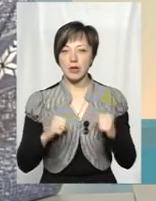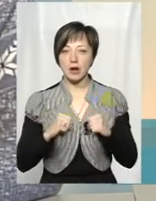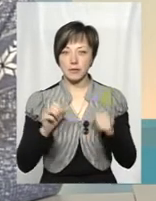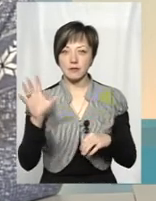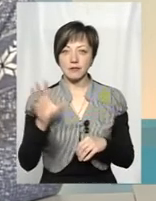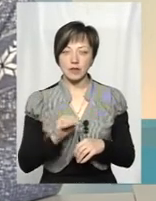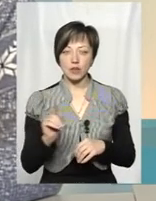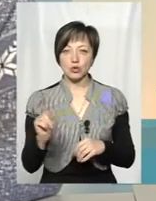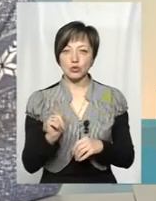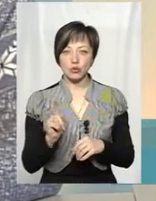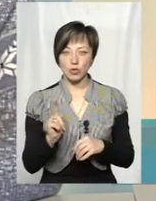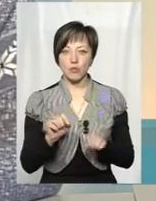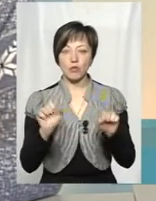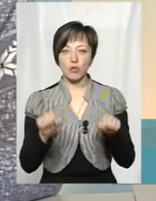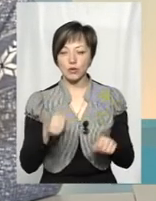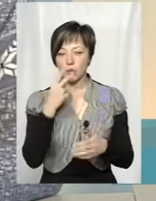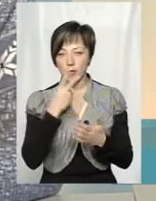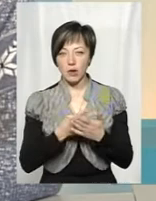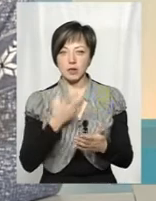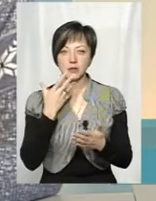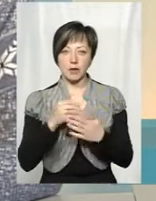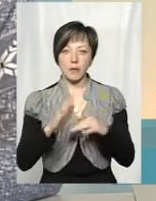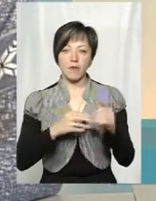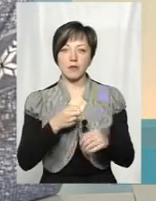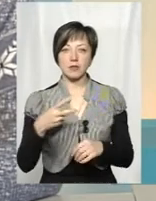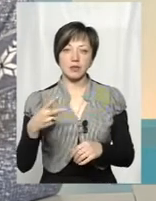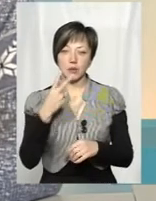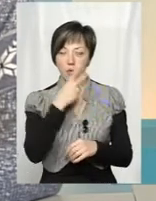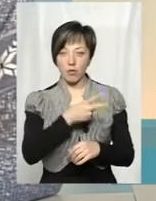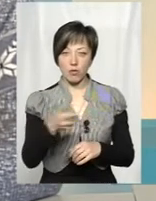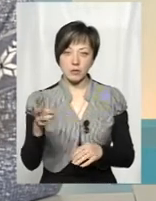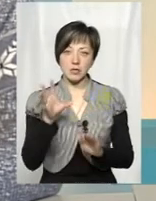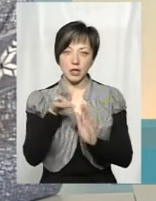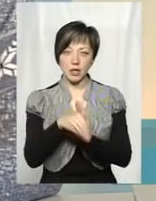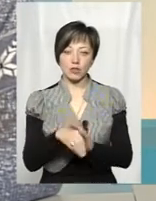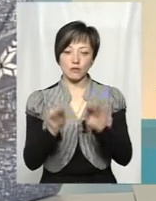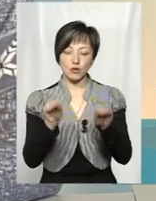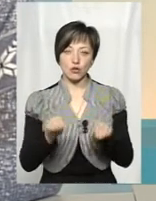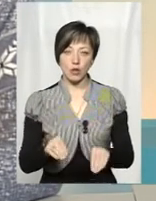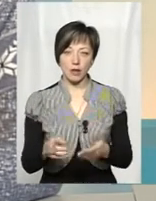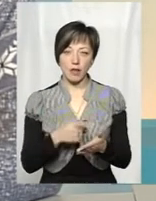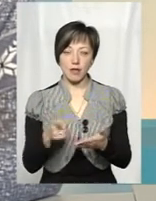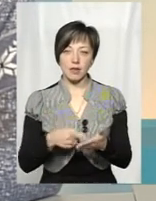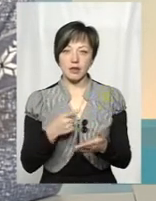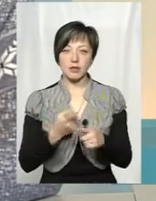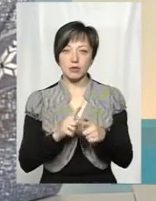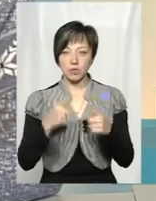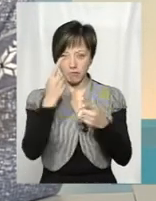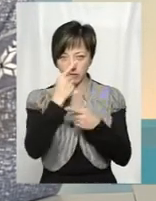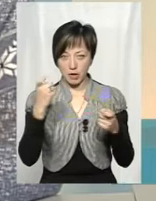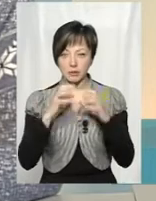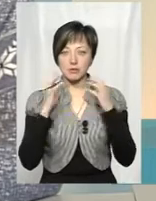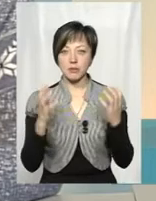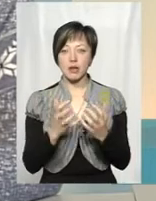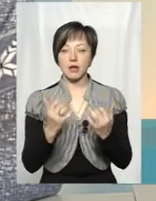все, що можемо побачити своїм професійним оком, занести в щоденники, цю інформацію